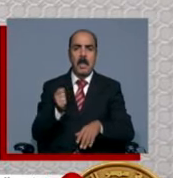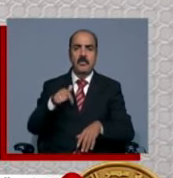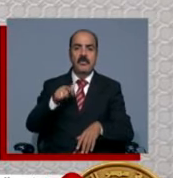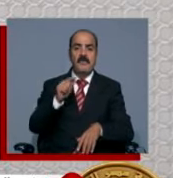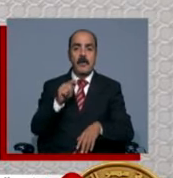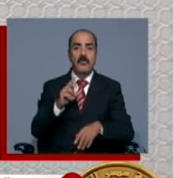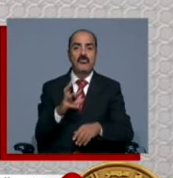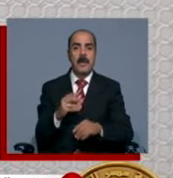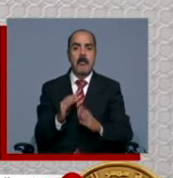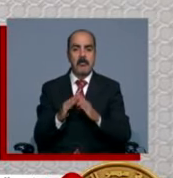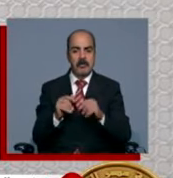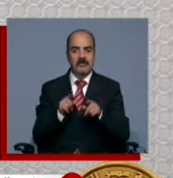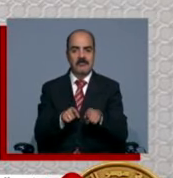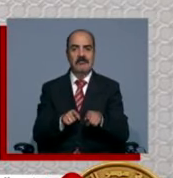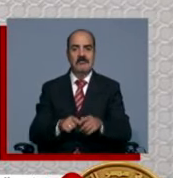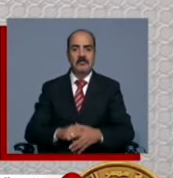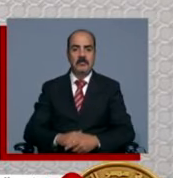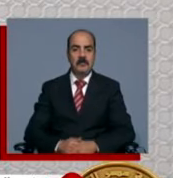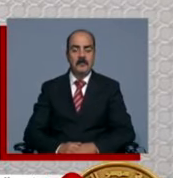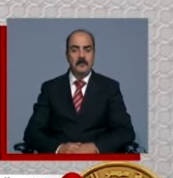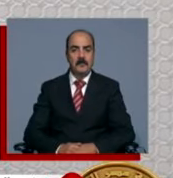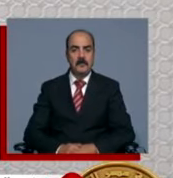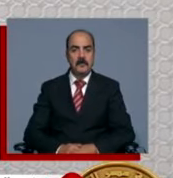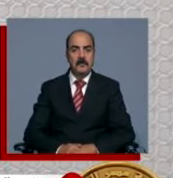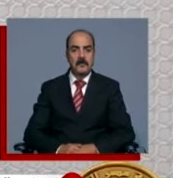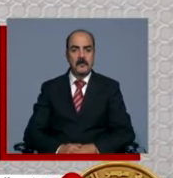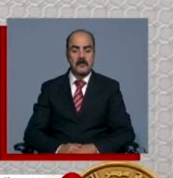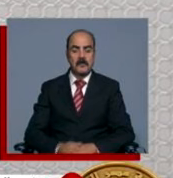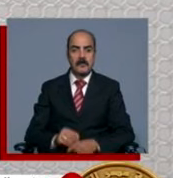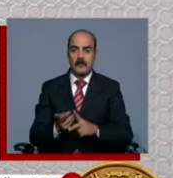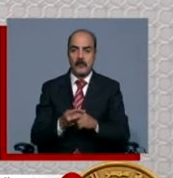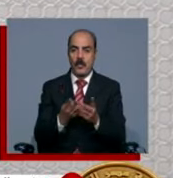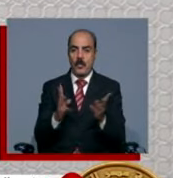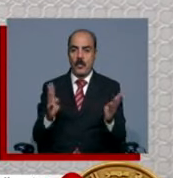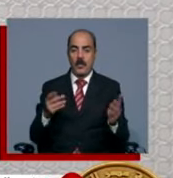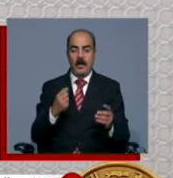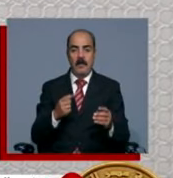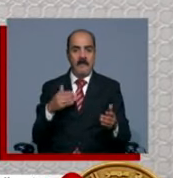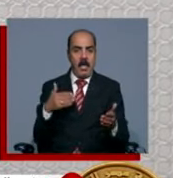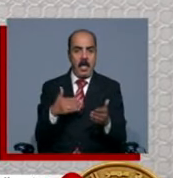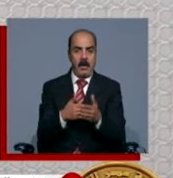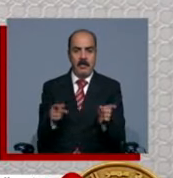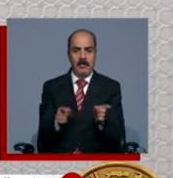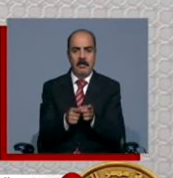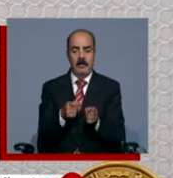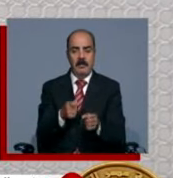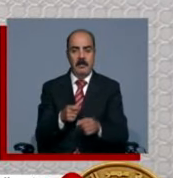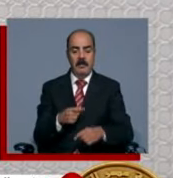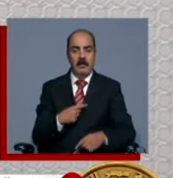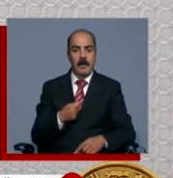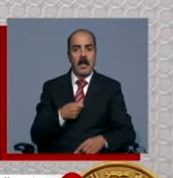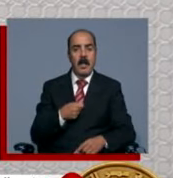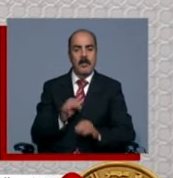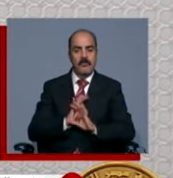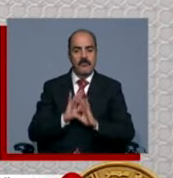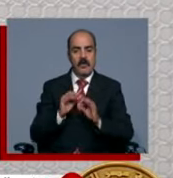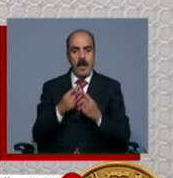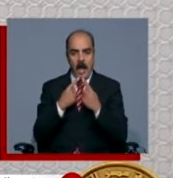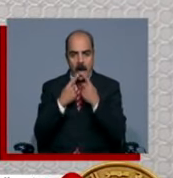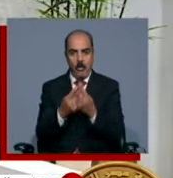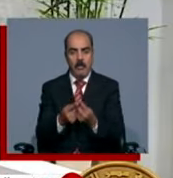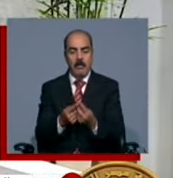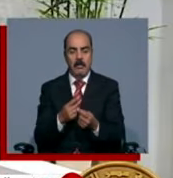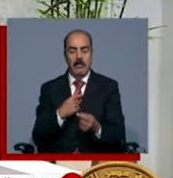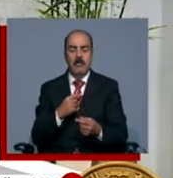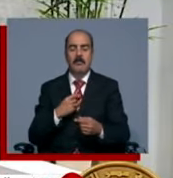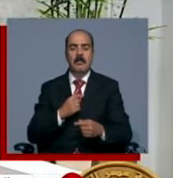65% من سكانها. السادة الحضور، ختاما فإنني أغتنم هذه الفرصة لأعرب